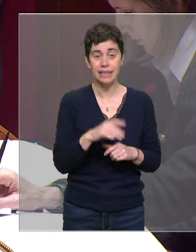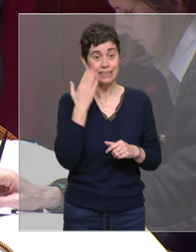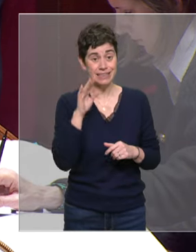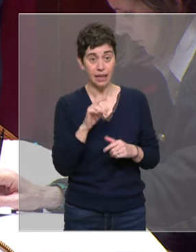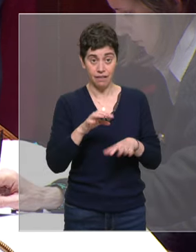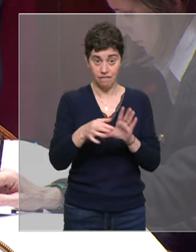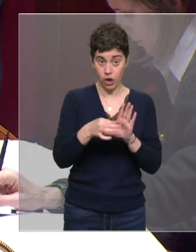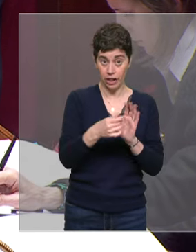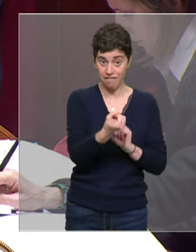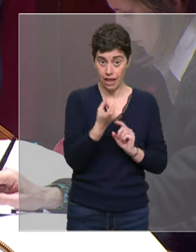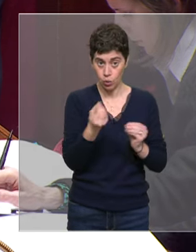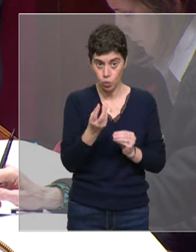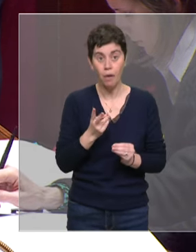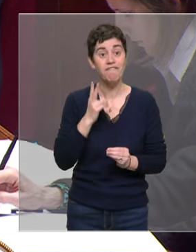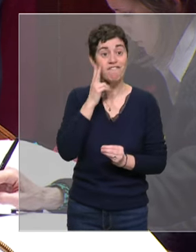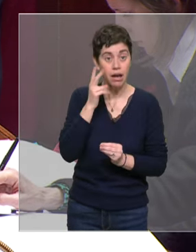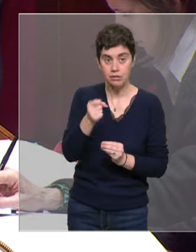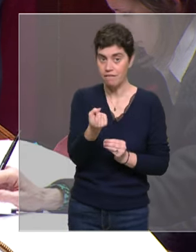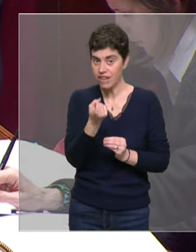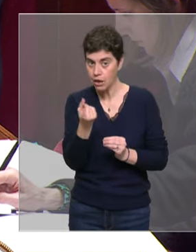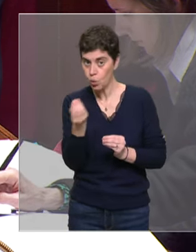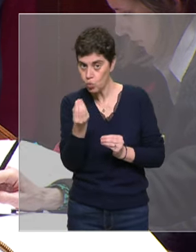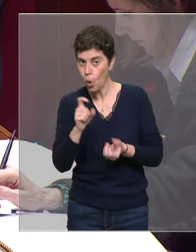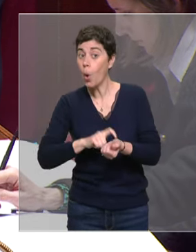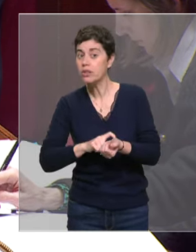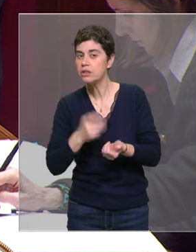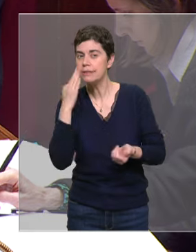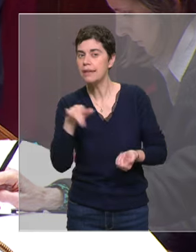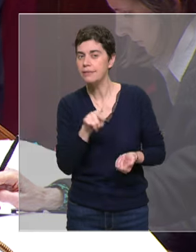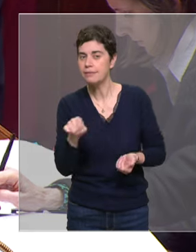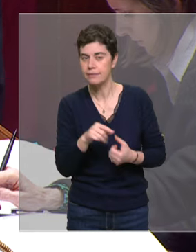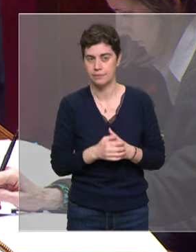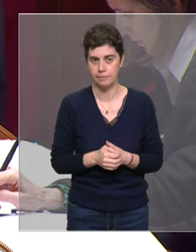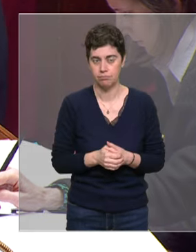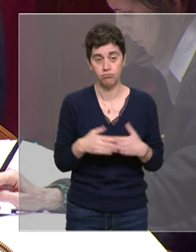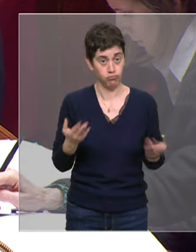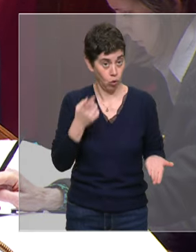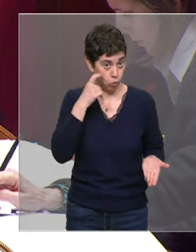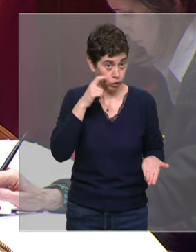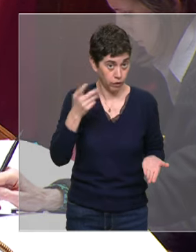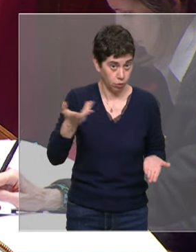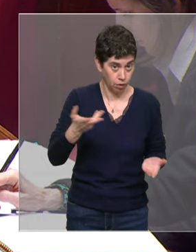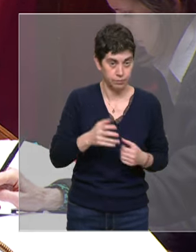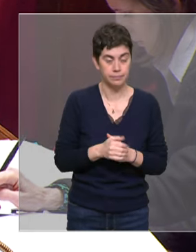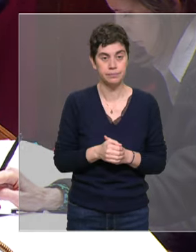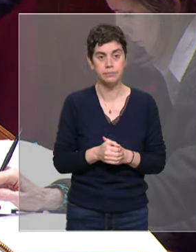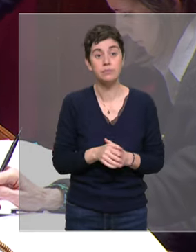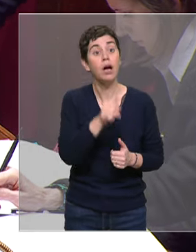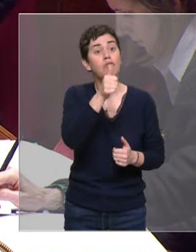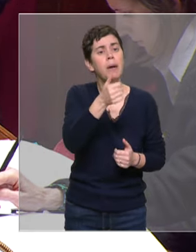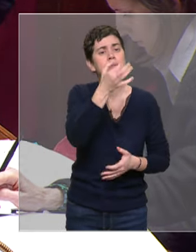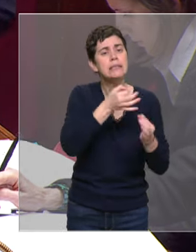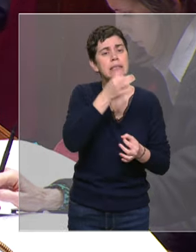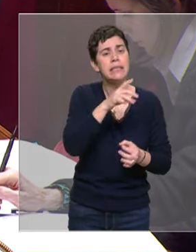aussi des vins, les origines. Et donc, effectivement, j'ai observé, et les contrôles que vous avez mentionnés